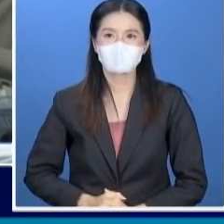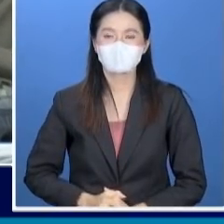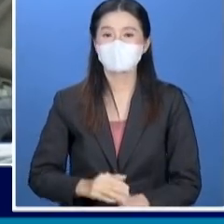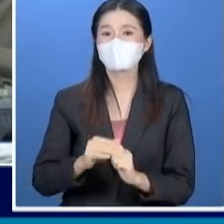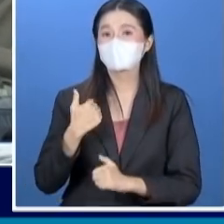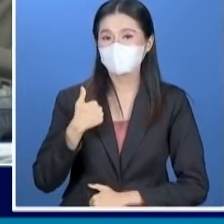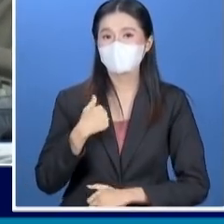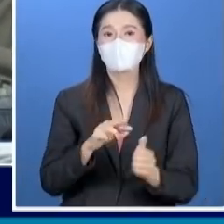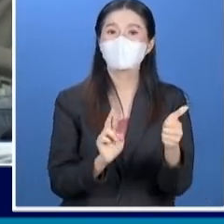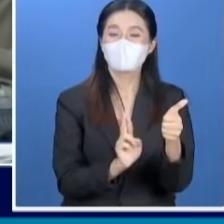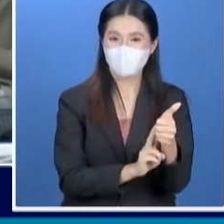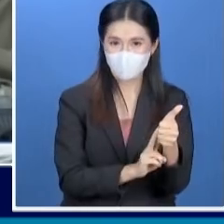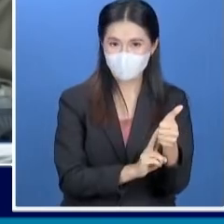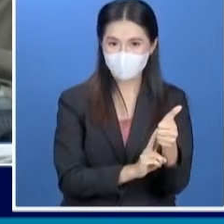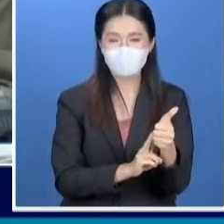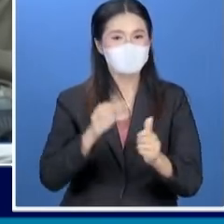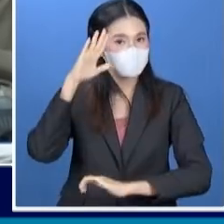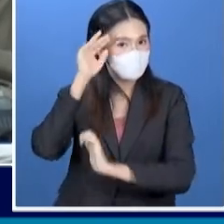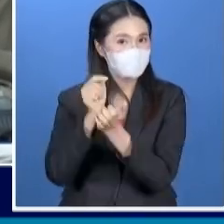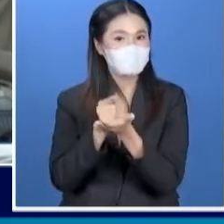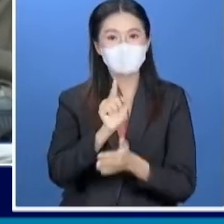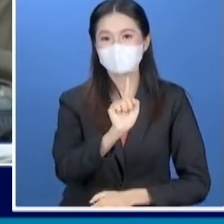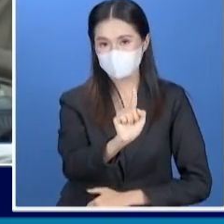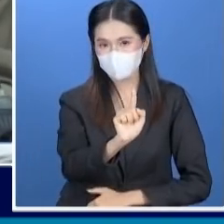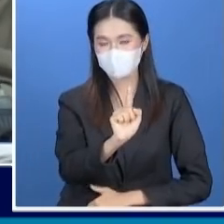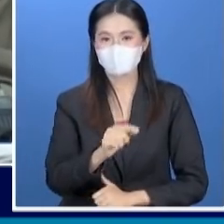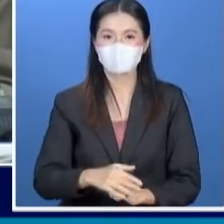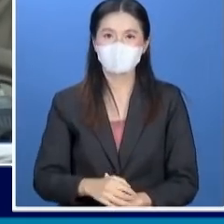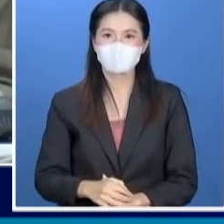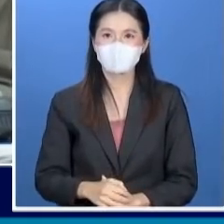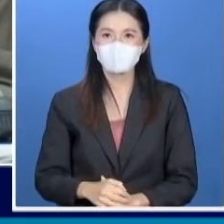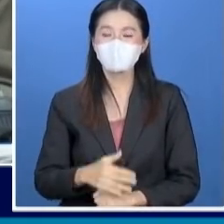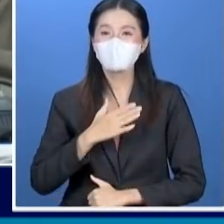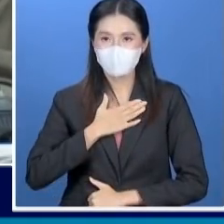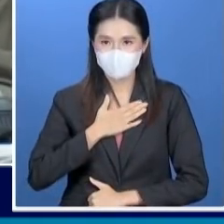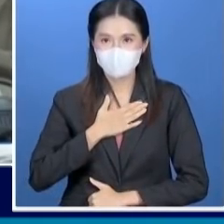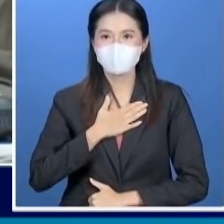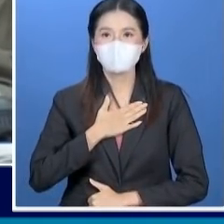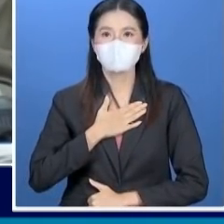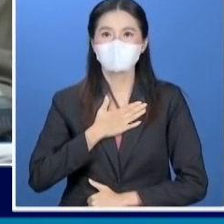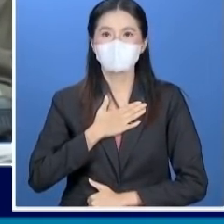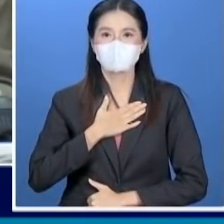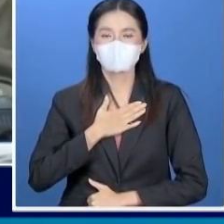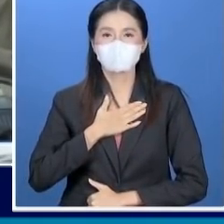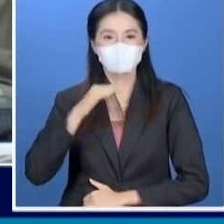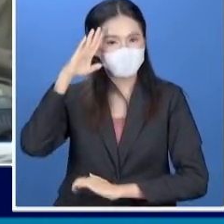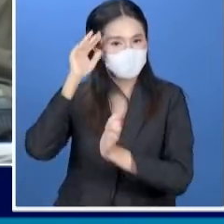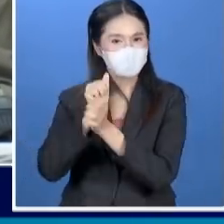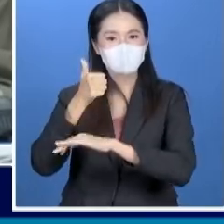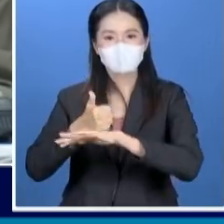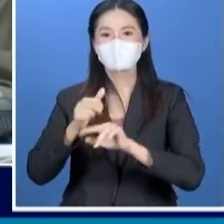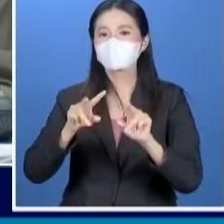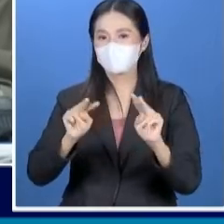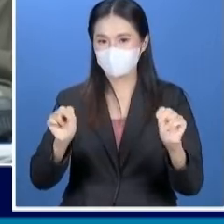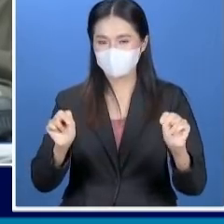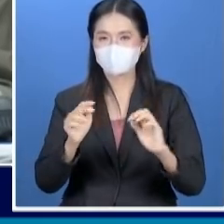ริ่มตั้งแต่ท่านรองผู้บัญชาการตำรวจภูธรภาคหนึ่งนะครับแล้วก็ผมผู้กับเมืองนนทบุ